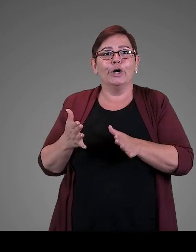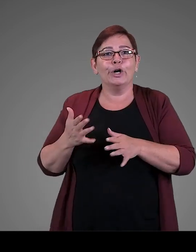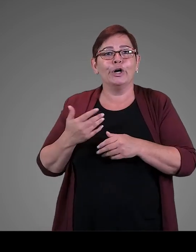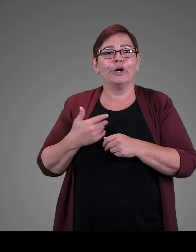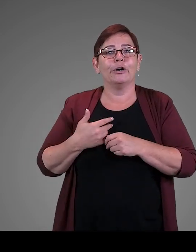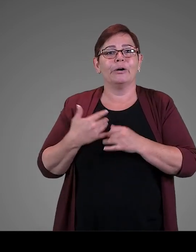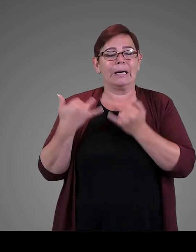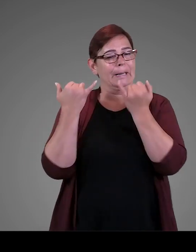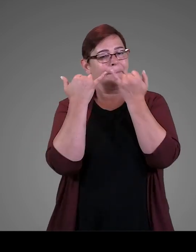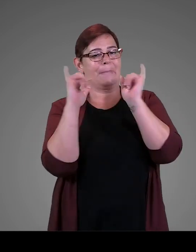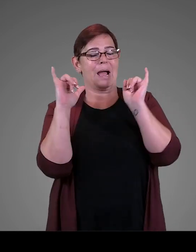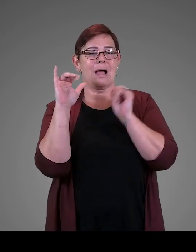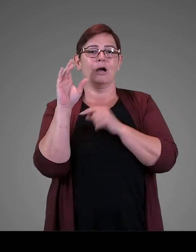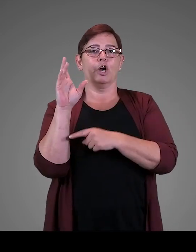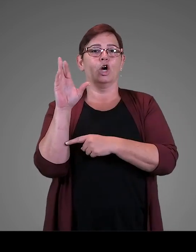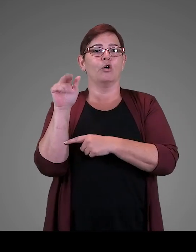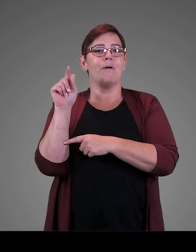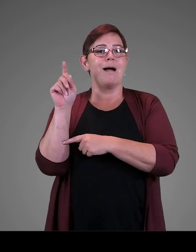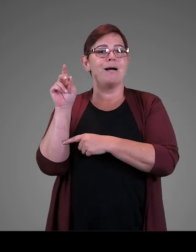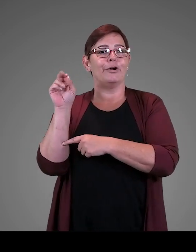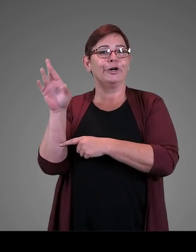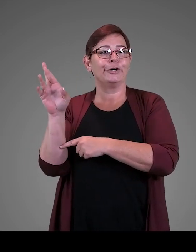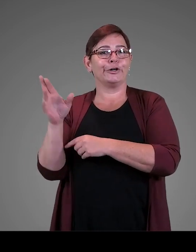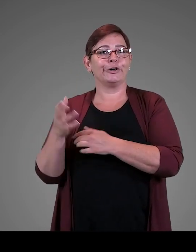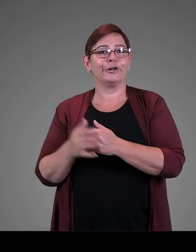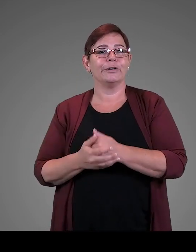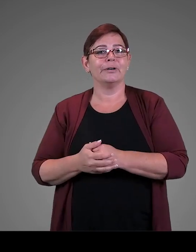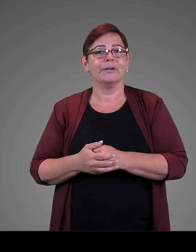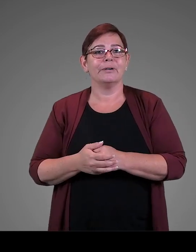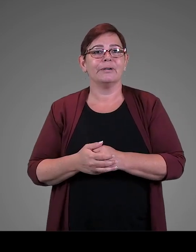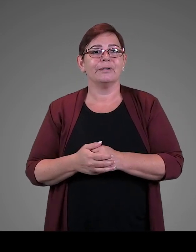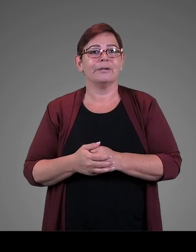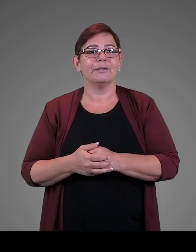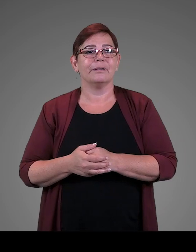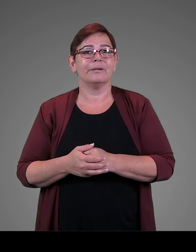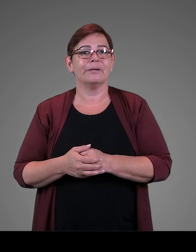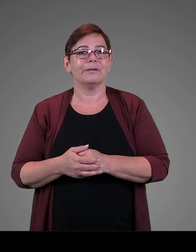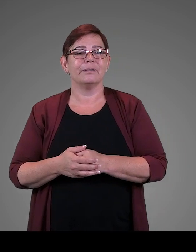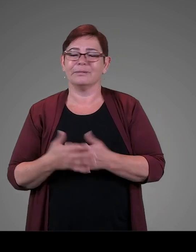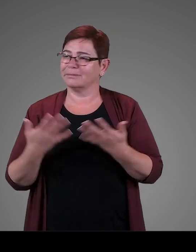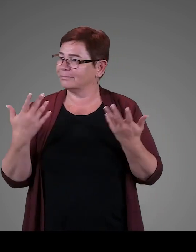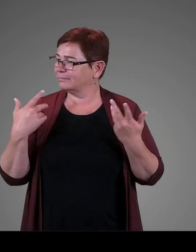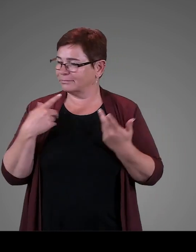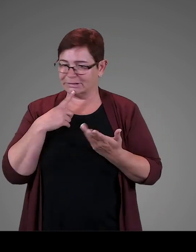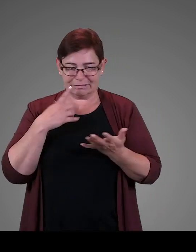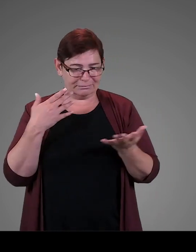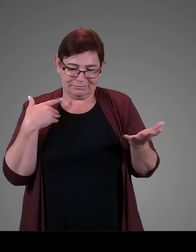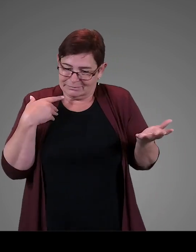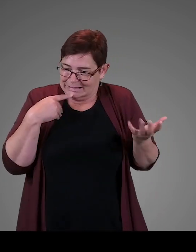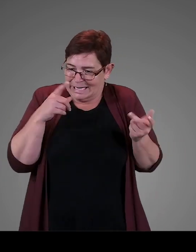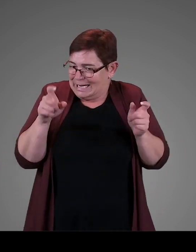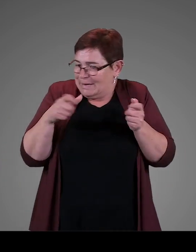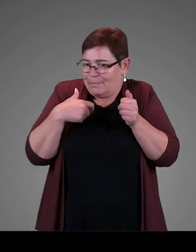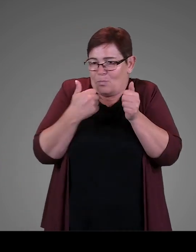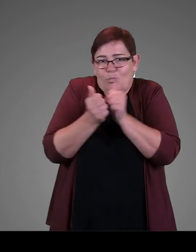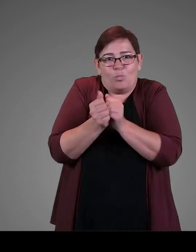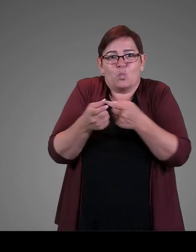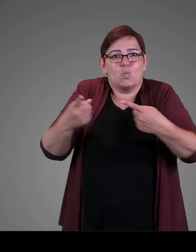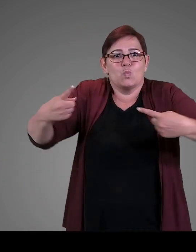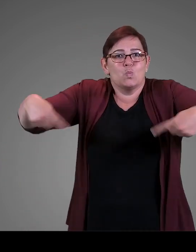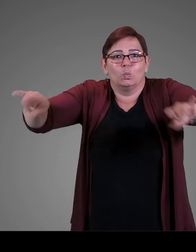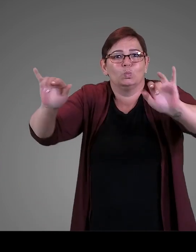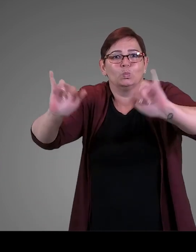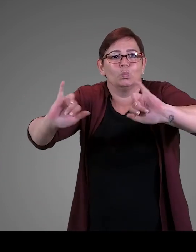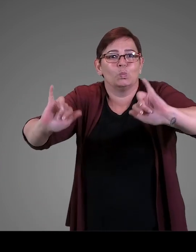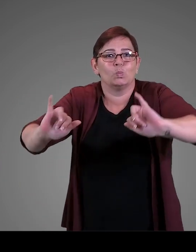façon, comme travailleuse indépendante, comme commissaire indépendante, j'ai vraiment besoin d'être avec